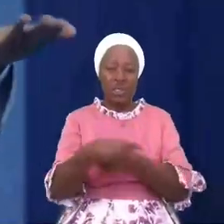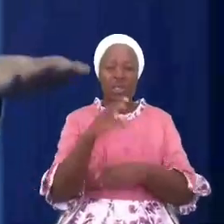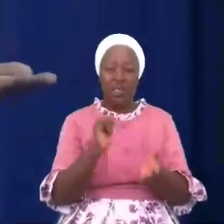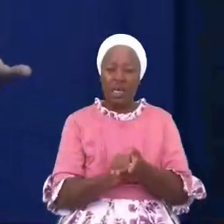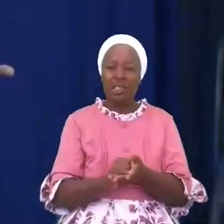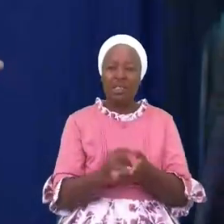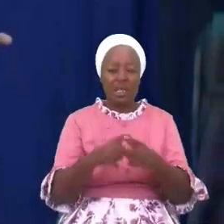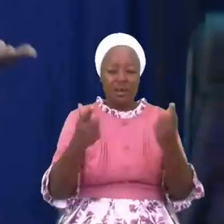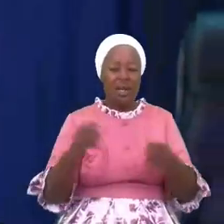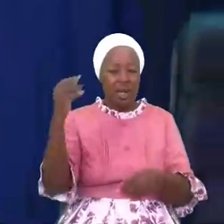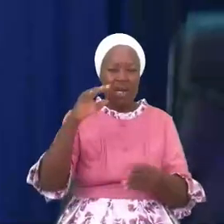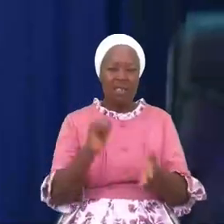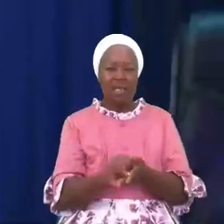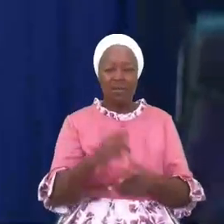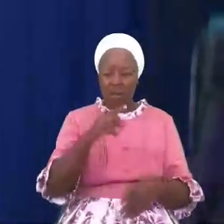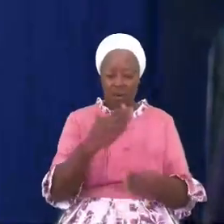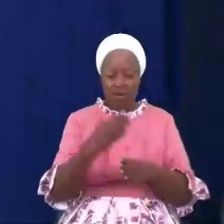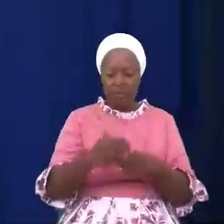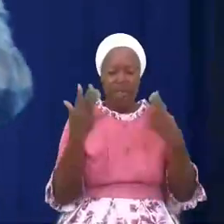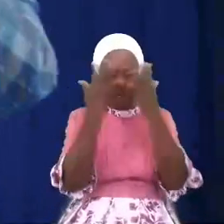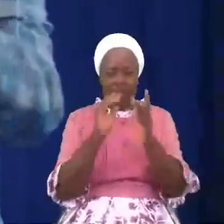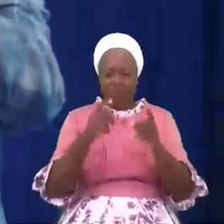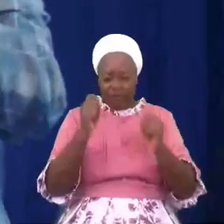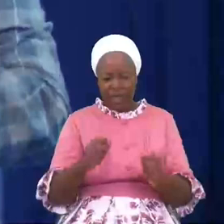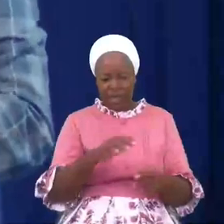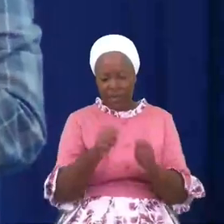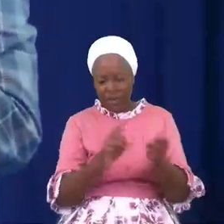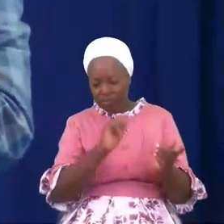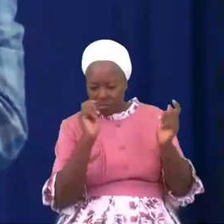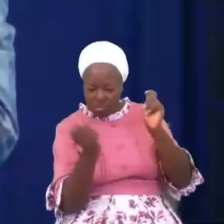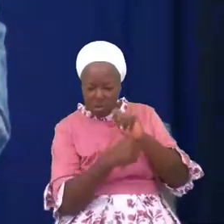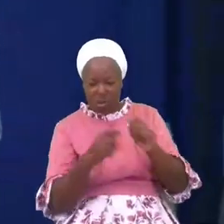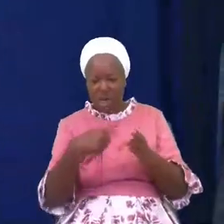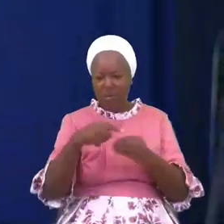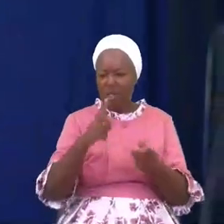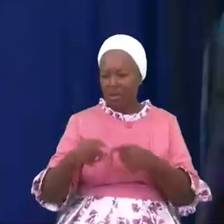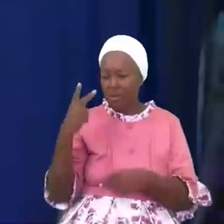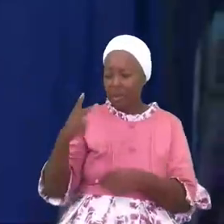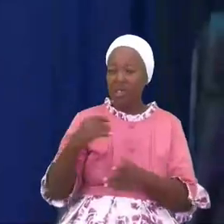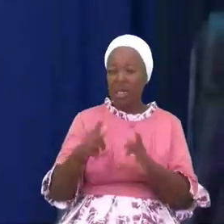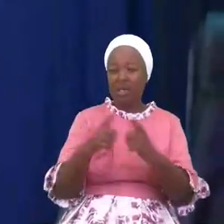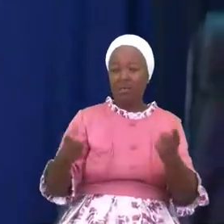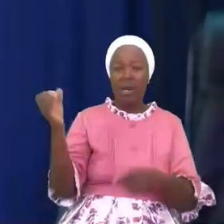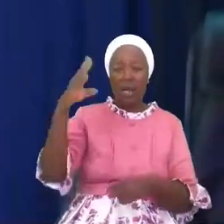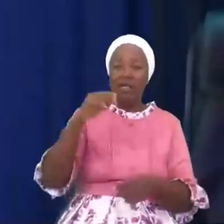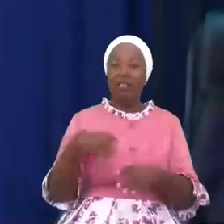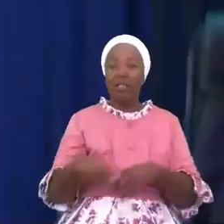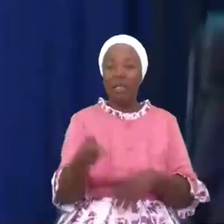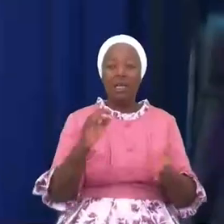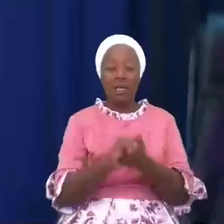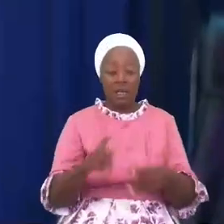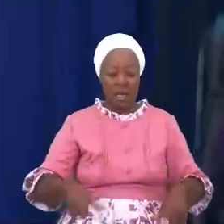était dans les ténèbres totales. Tout d'un coup, tu as changé. Et maintenant, tu as une grande lumière. Ceux